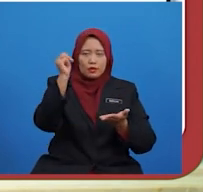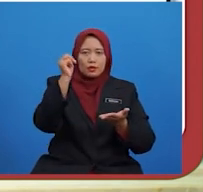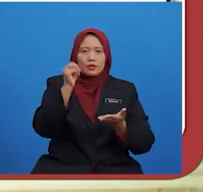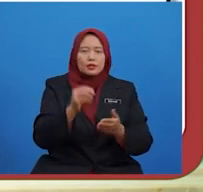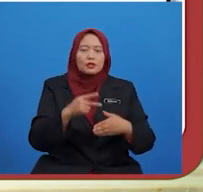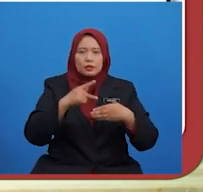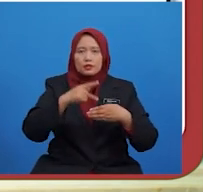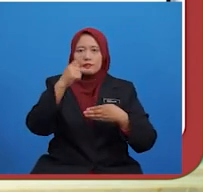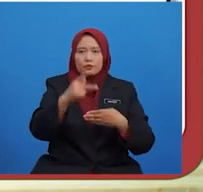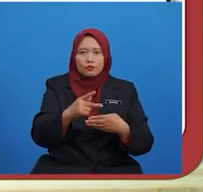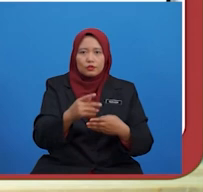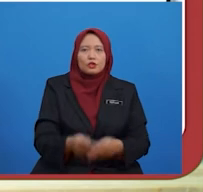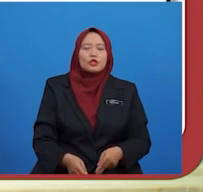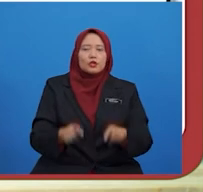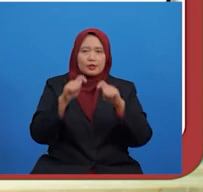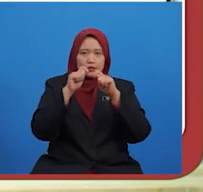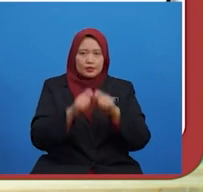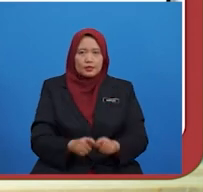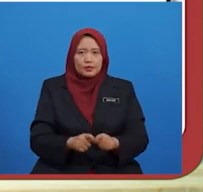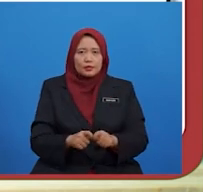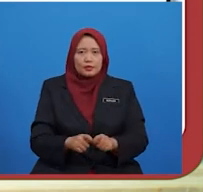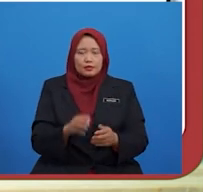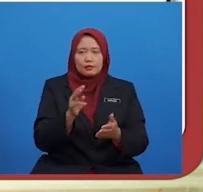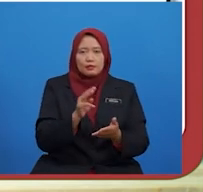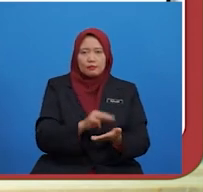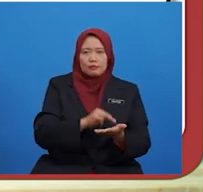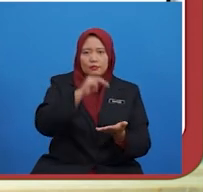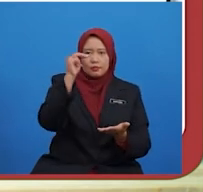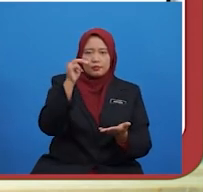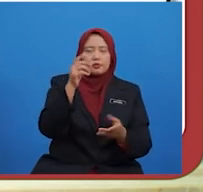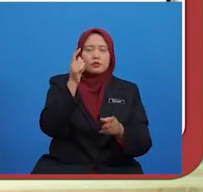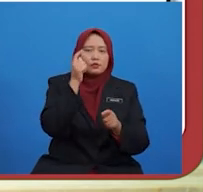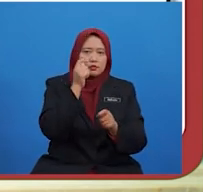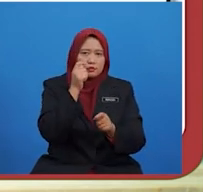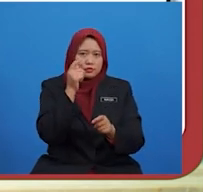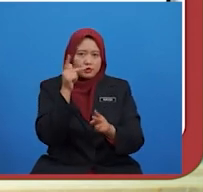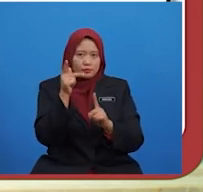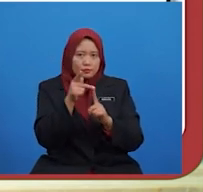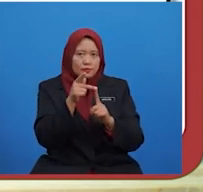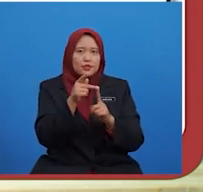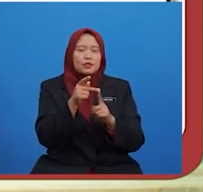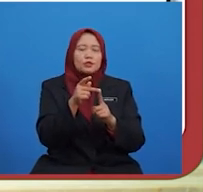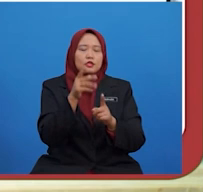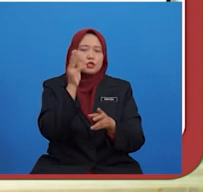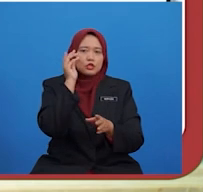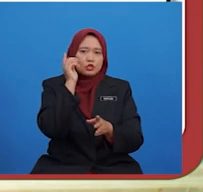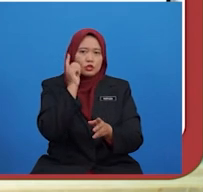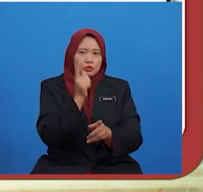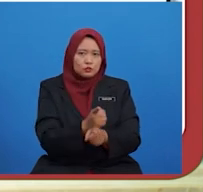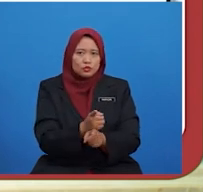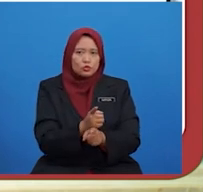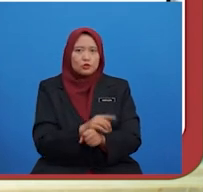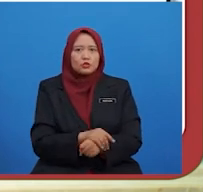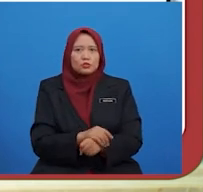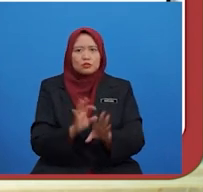Kemudian, umpukkan nilai true kepada pemboleh ubah mahal. bagaimana pula dengan jenis